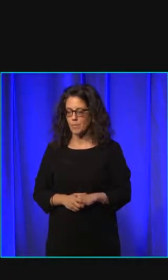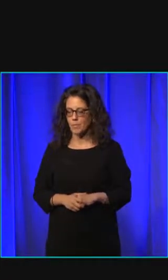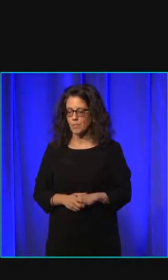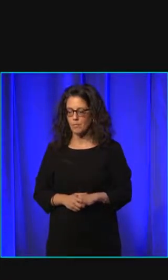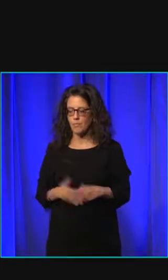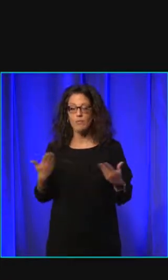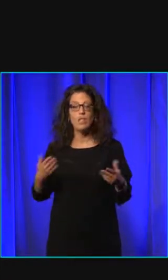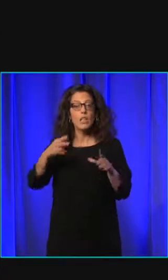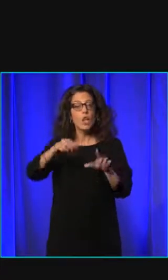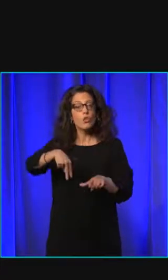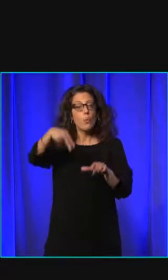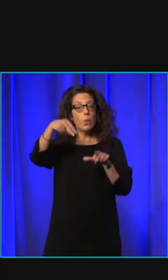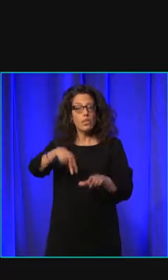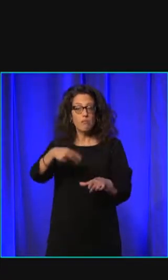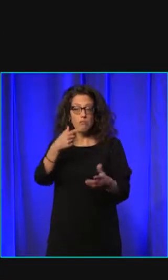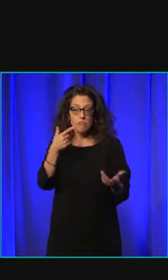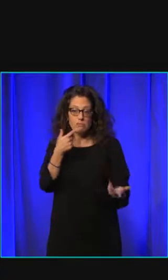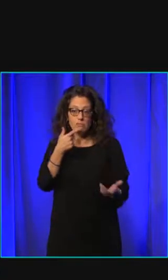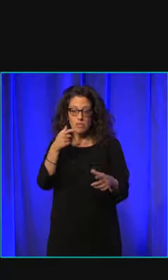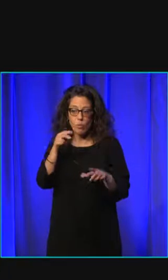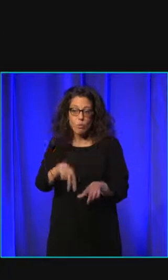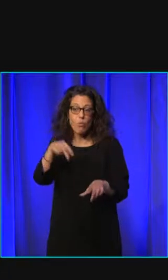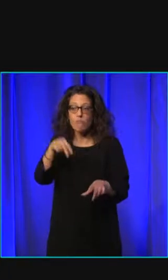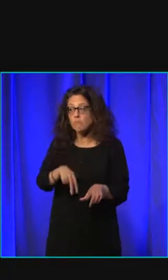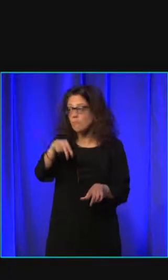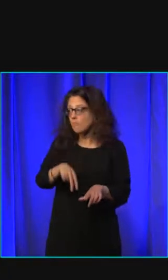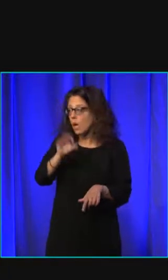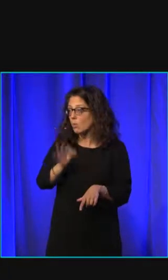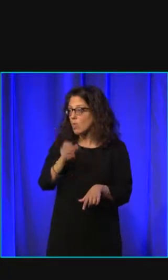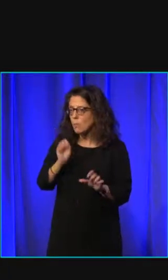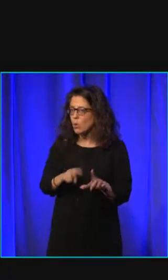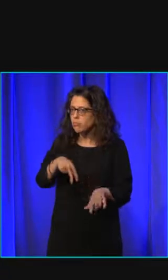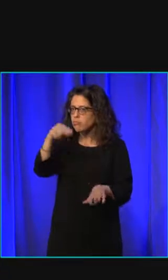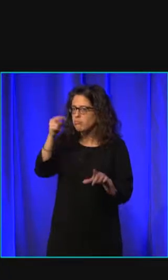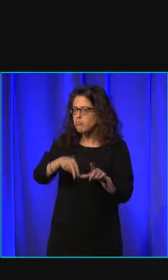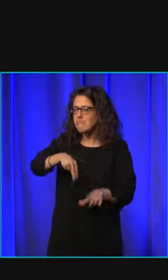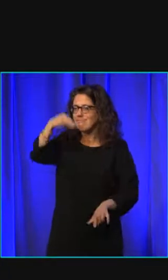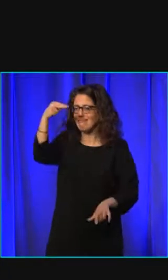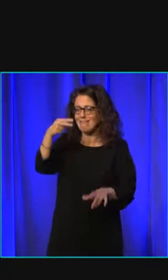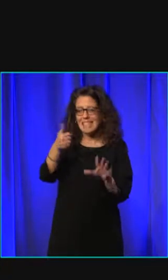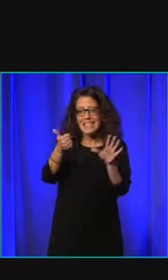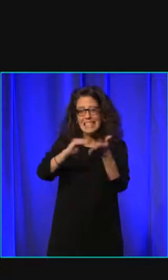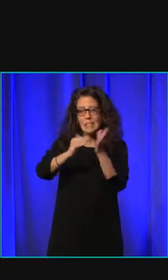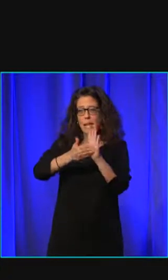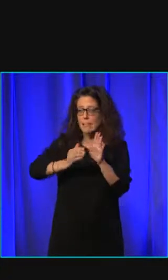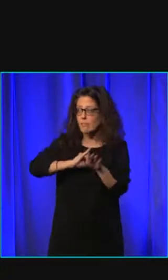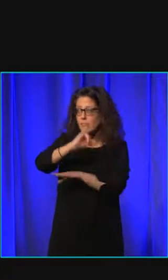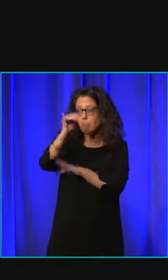Voilà, le trampoline, c'est en fait, on saute sur un trampoline. On peut sauter jusqu'à 6 à 10 mètres de haut.